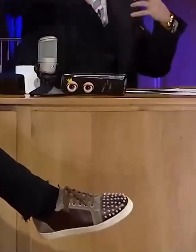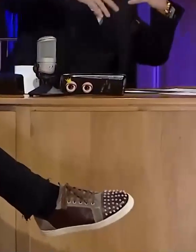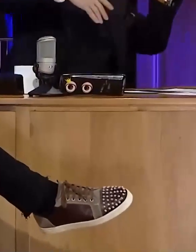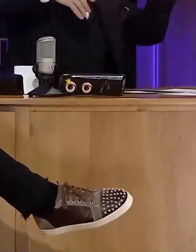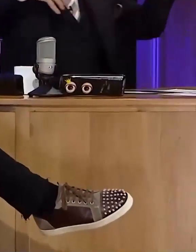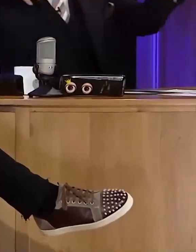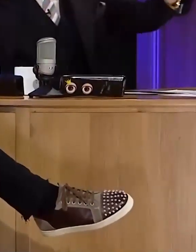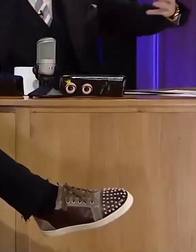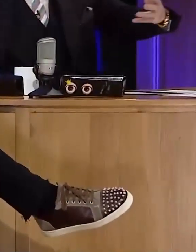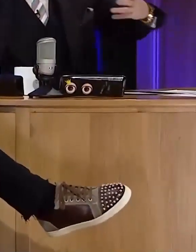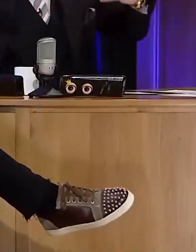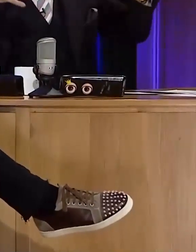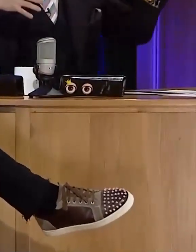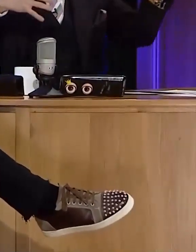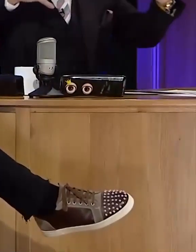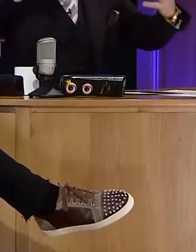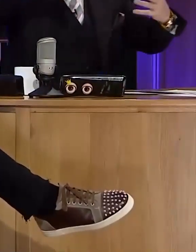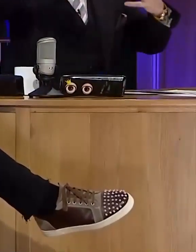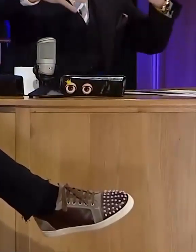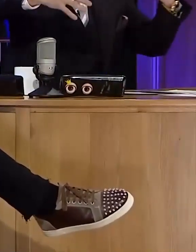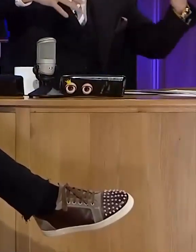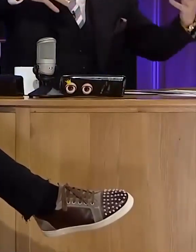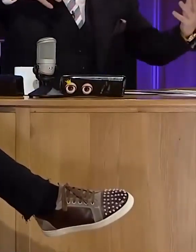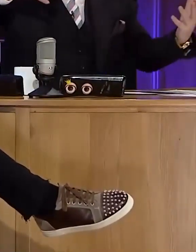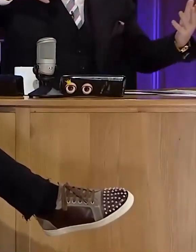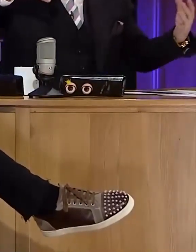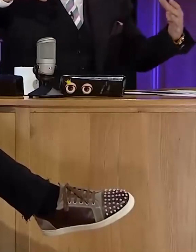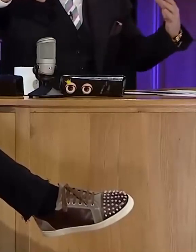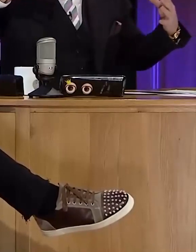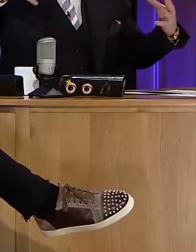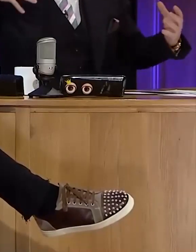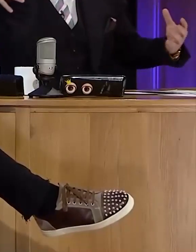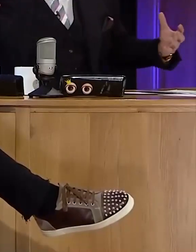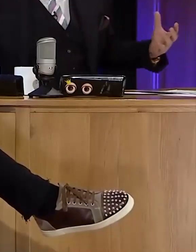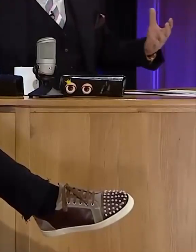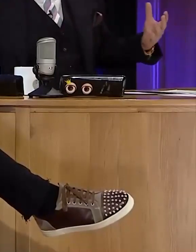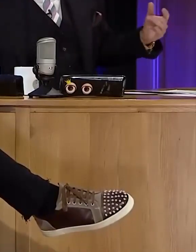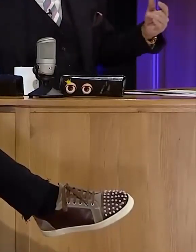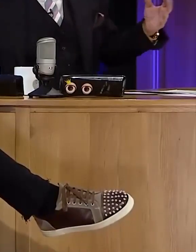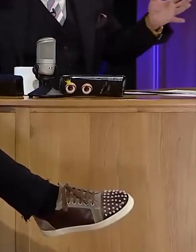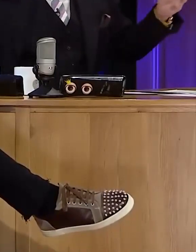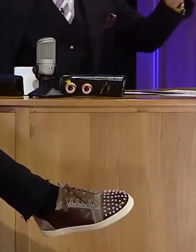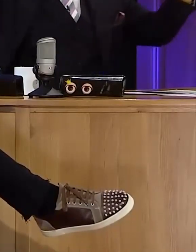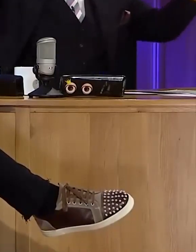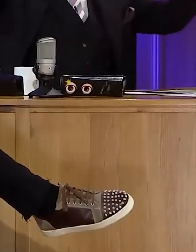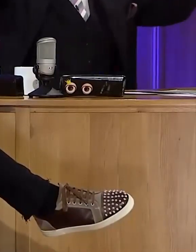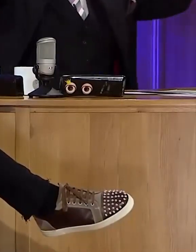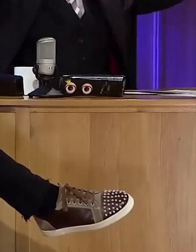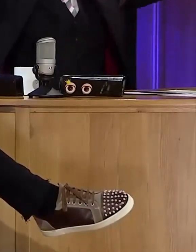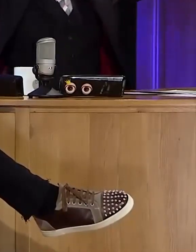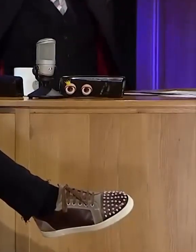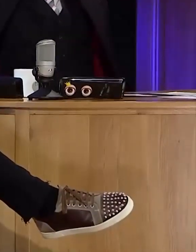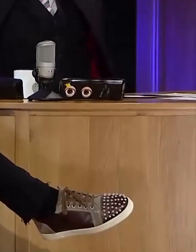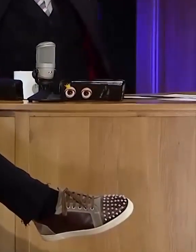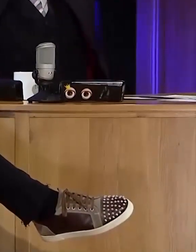bir debdebeli bir şey olduğu zaman, debdebeli sataşmalar olduğu zaman ya da Fatih bir şey yaptığı zaman hemen